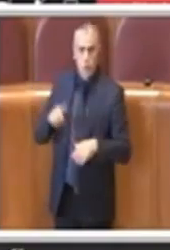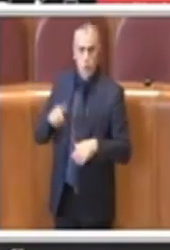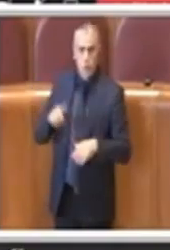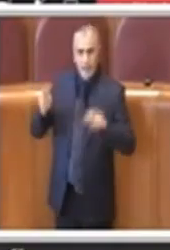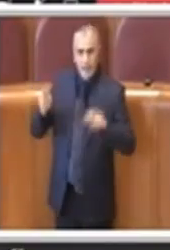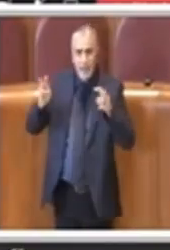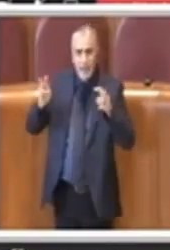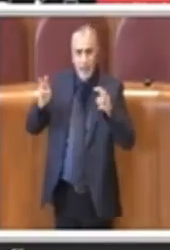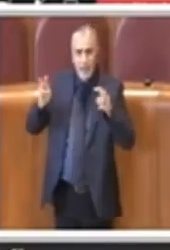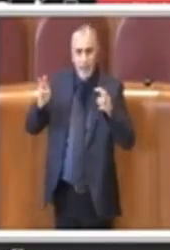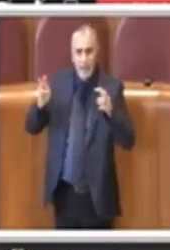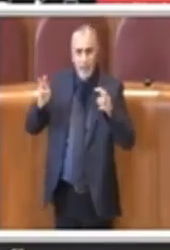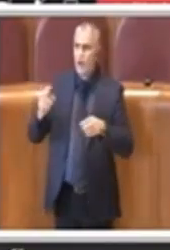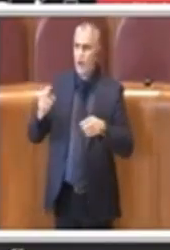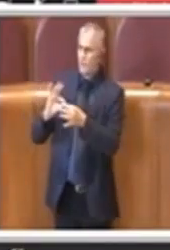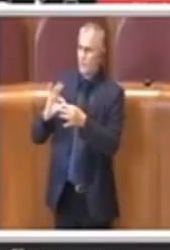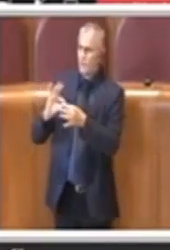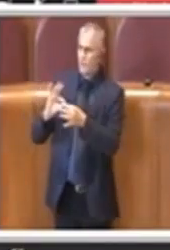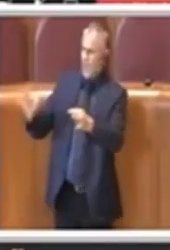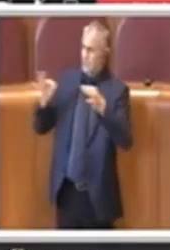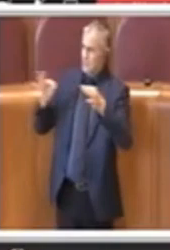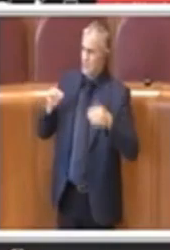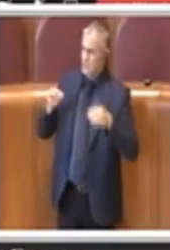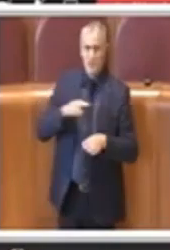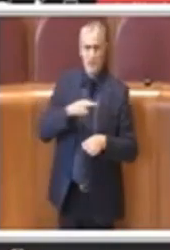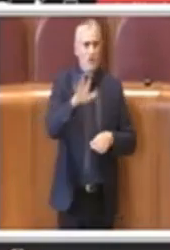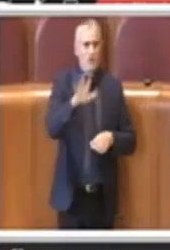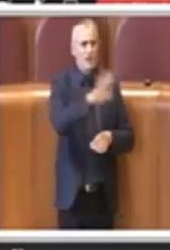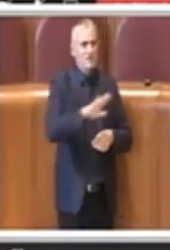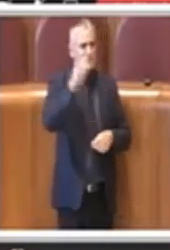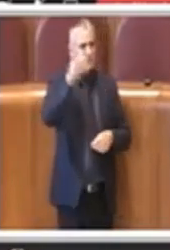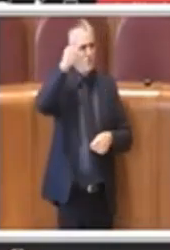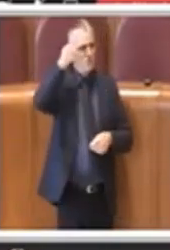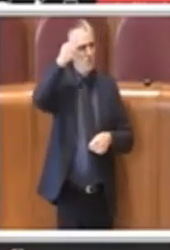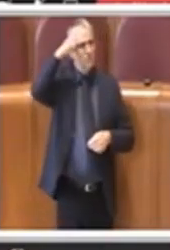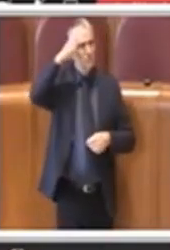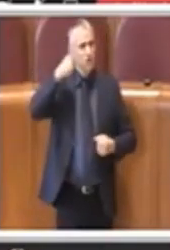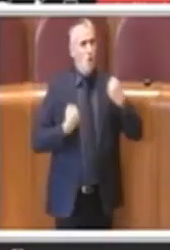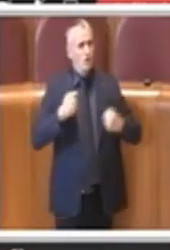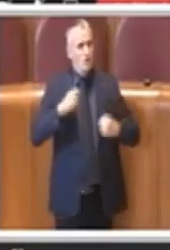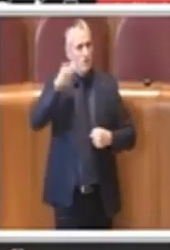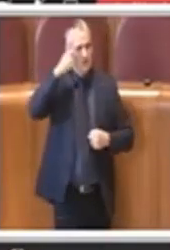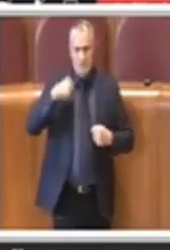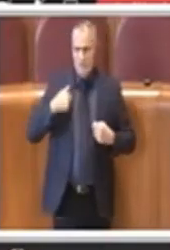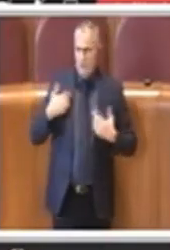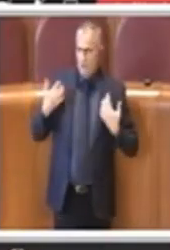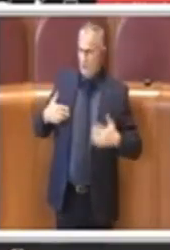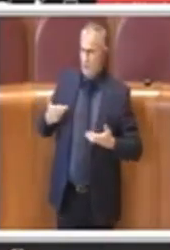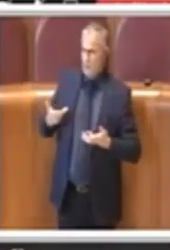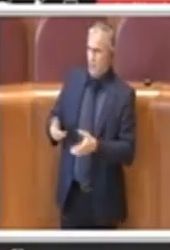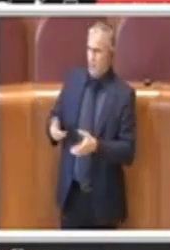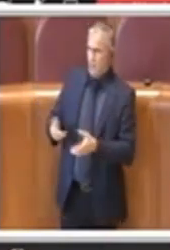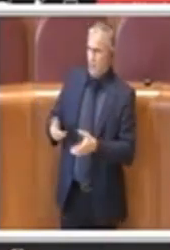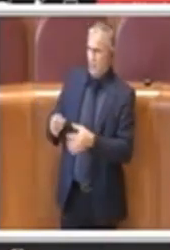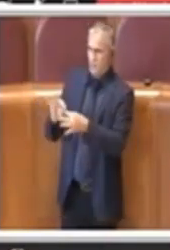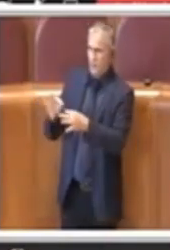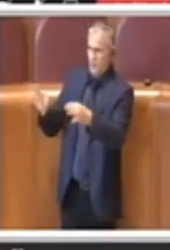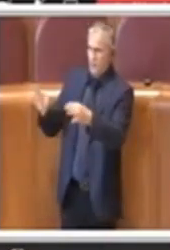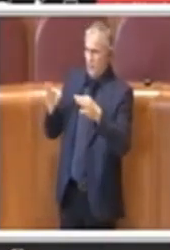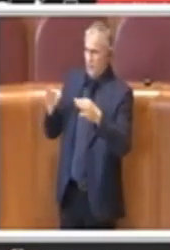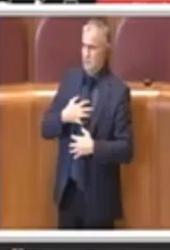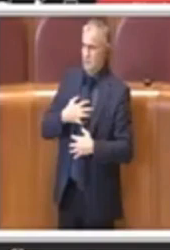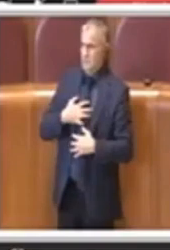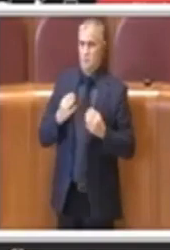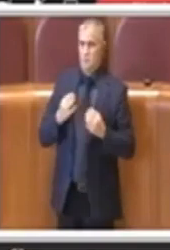come appunto azioni criminose. Mi sembra un vocabolo, forse un termine troppo forte e poco opportuno, ecco, per